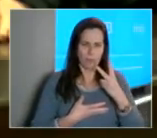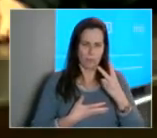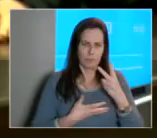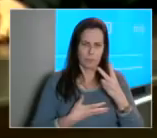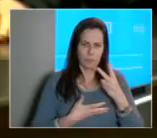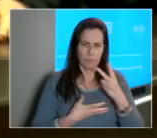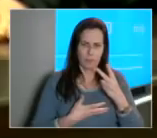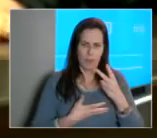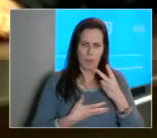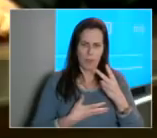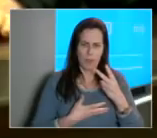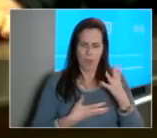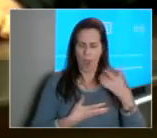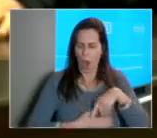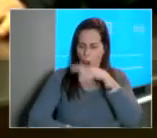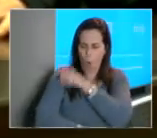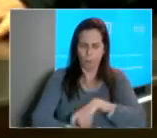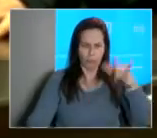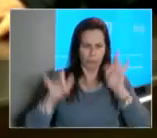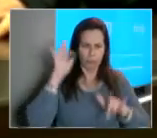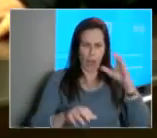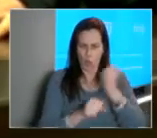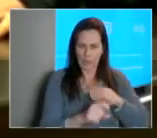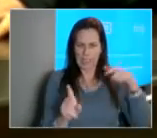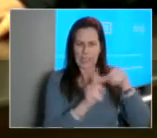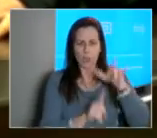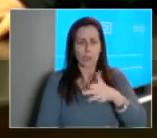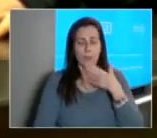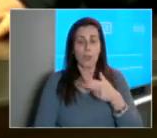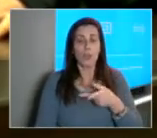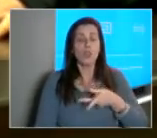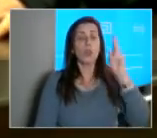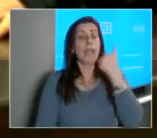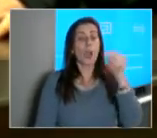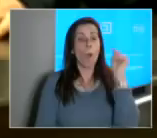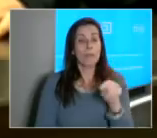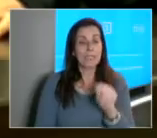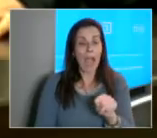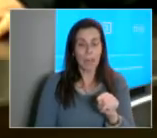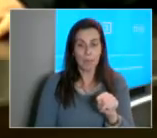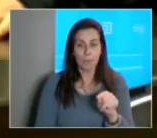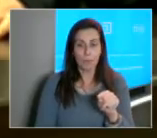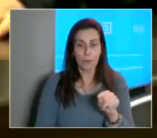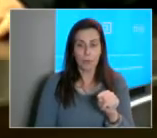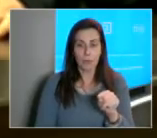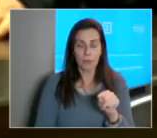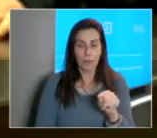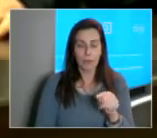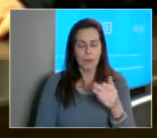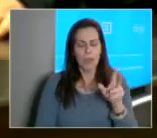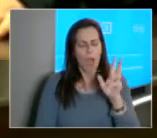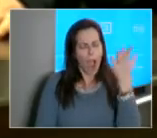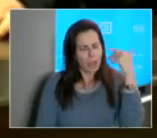מלוא נחת זרוע של מועצת הביטחון עם סנקציות וכדומה. גרוע ממה שאמרתי.